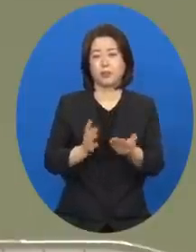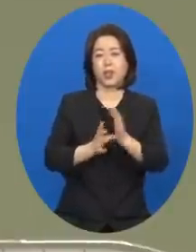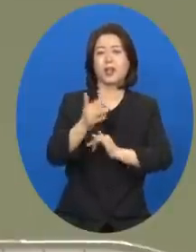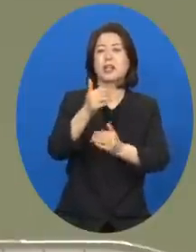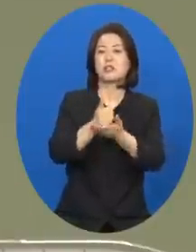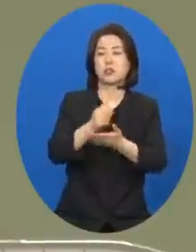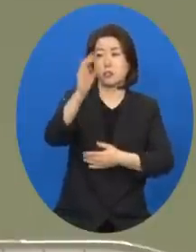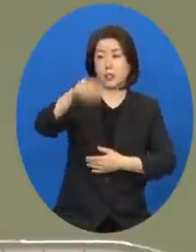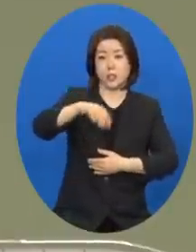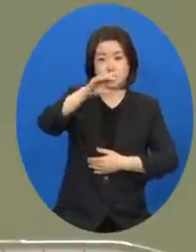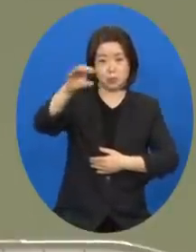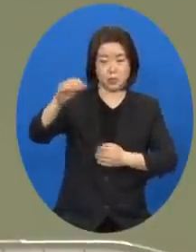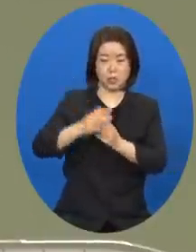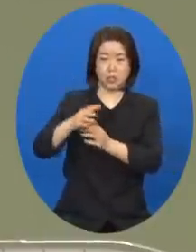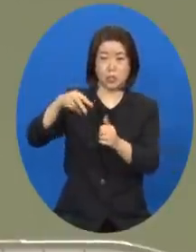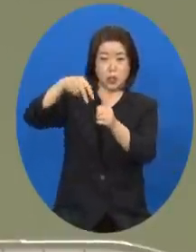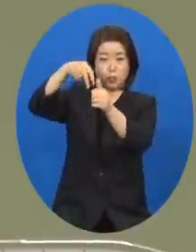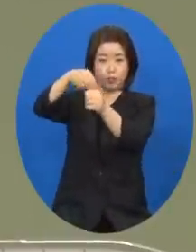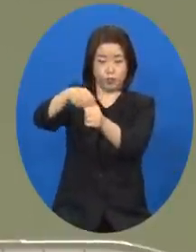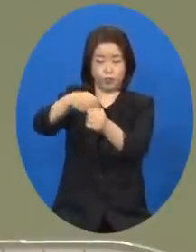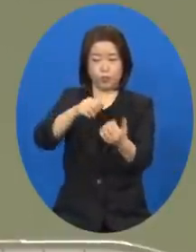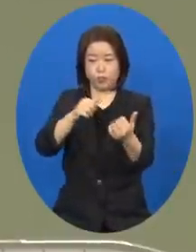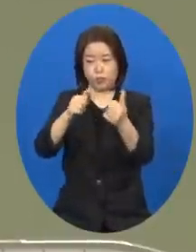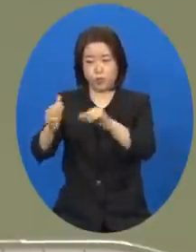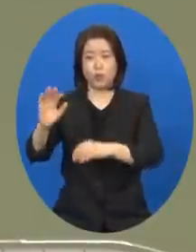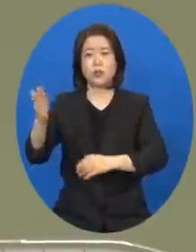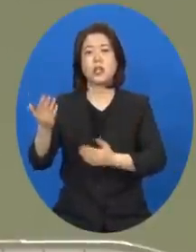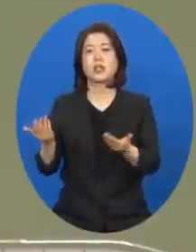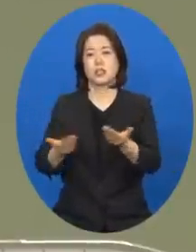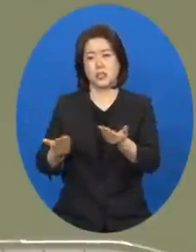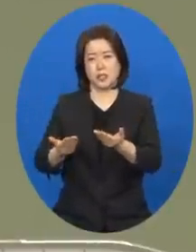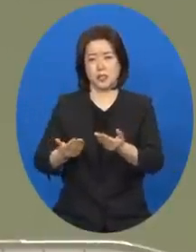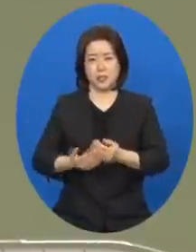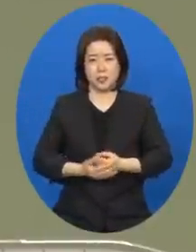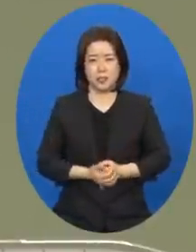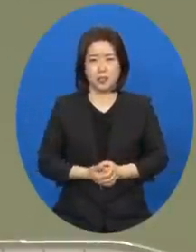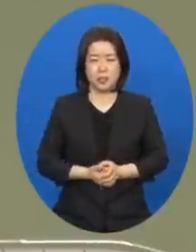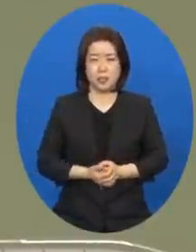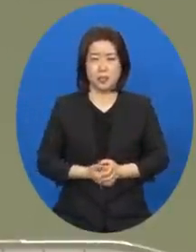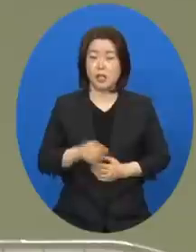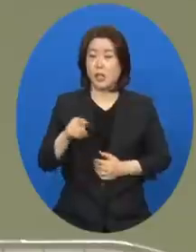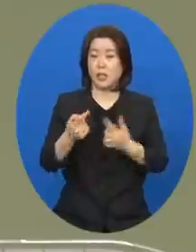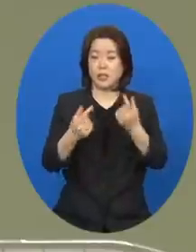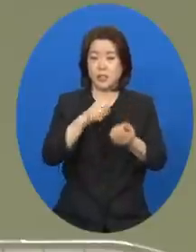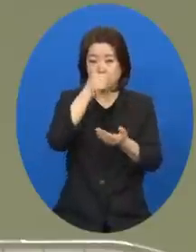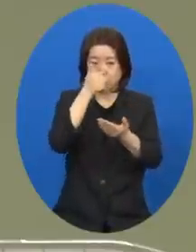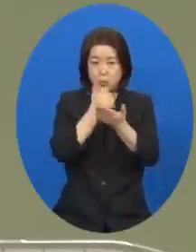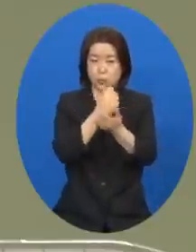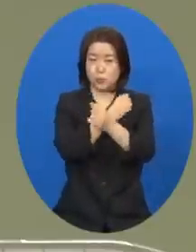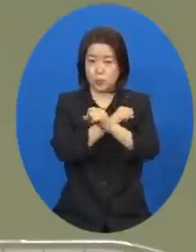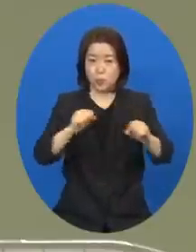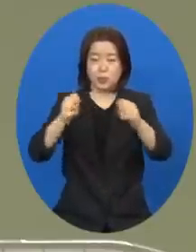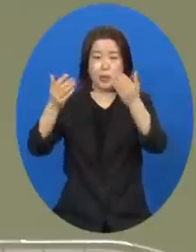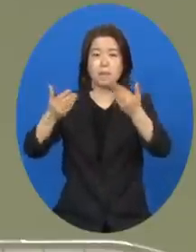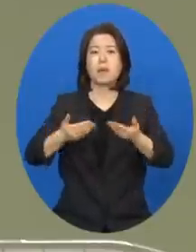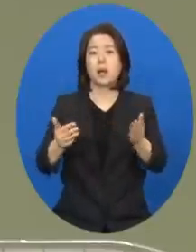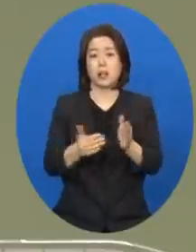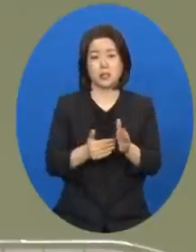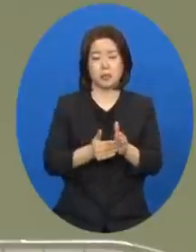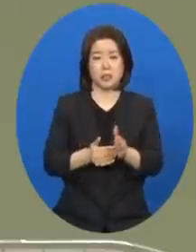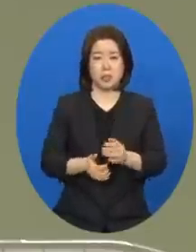예수님께서 십자가에서 죽으셔야만 될 만한 일이에요. 그런 속죄함을 우리가 받은